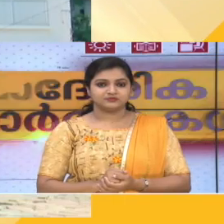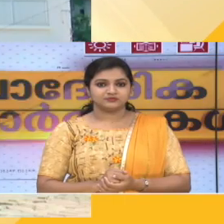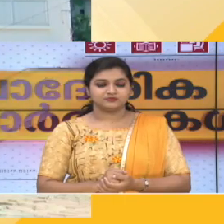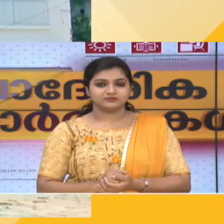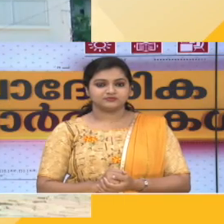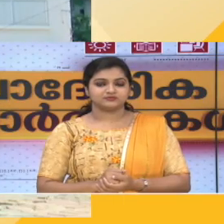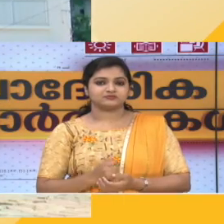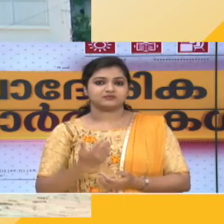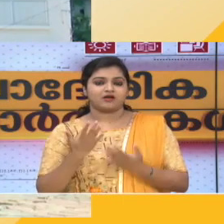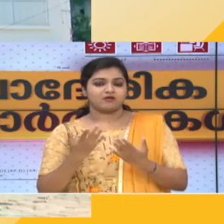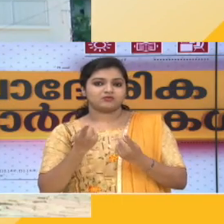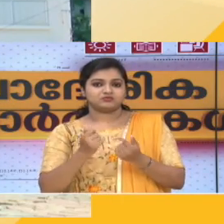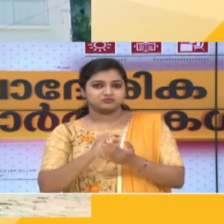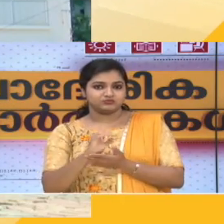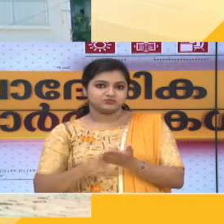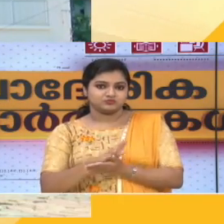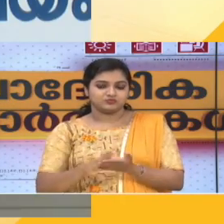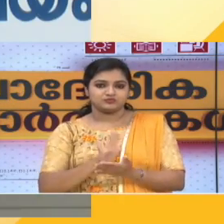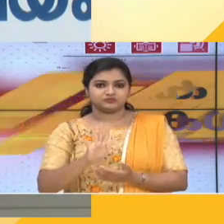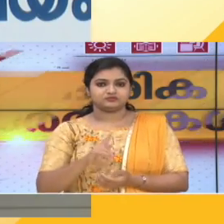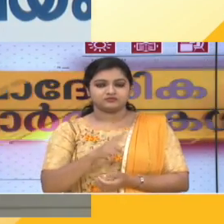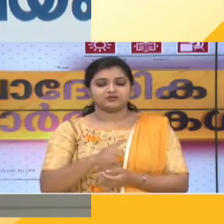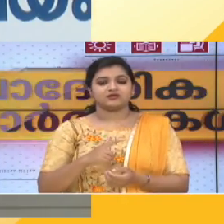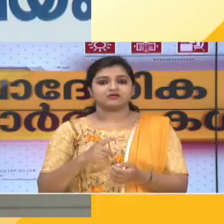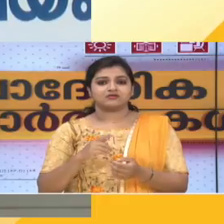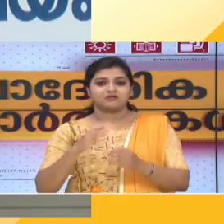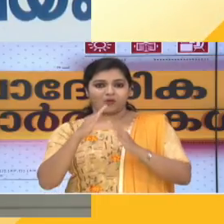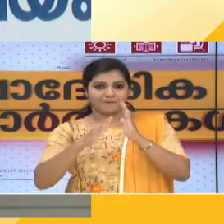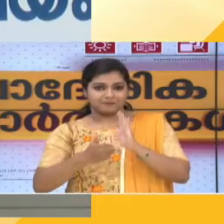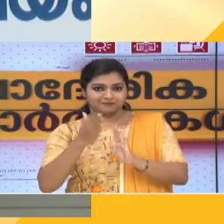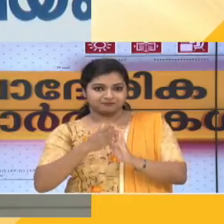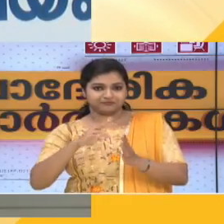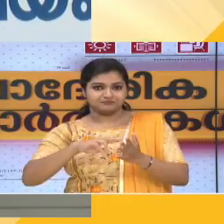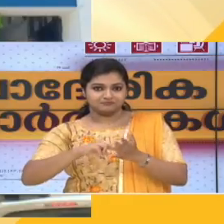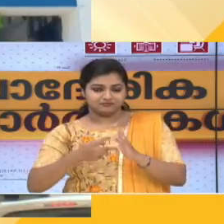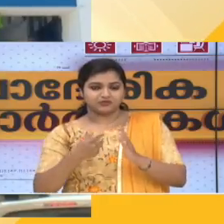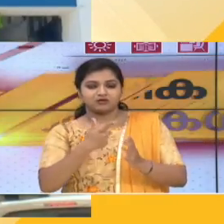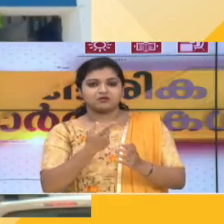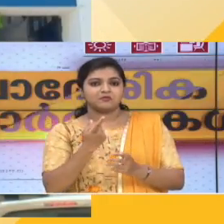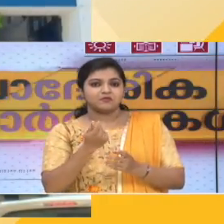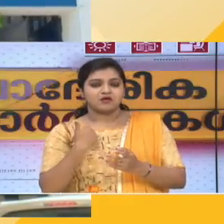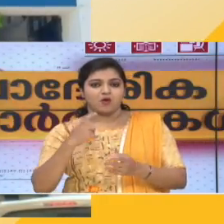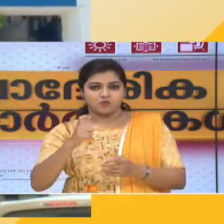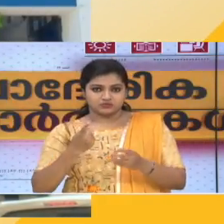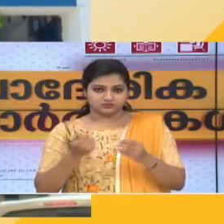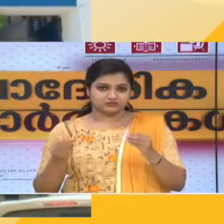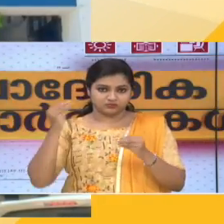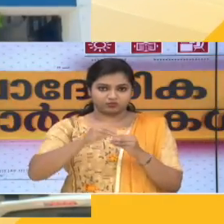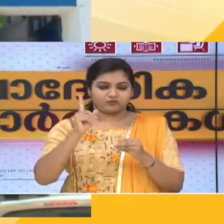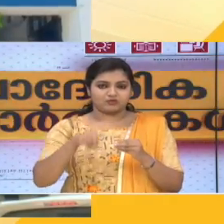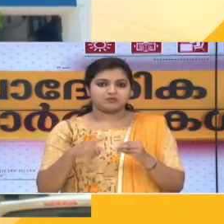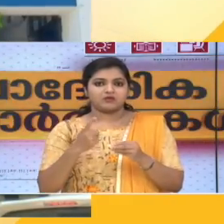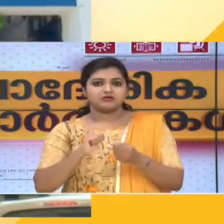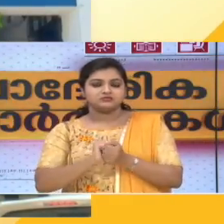കയ്യിൽ പണമില്ല, PMAY ലൈഫ് ഭവന പദ്ധതിയുടെ നടത്തിപ്പിന് നഗരസഭയുടെ വിഹിതം കണ്ടെത്തുകയും വേണം. സാമ്പത്തിക പ്രശ്നം